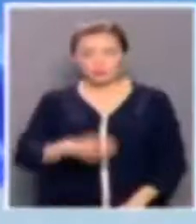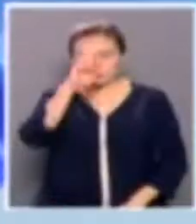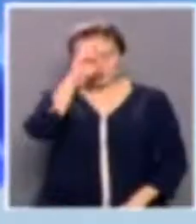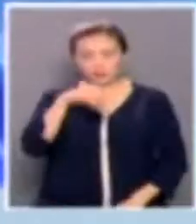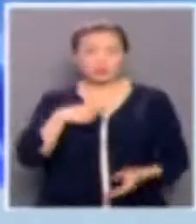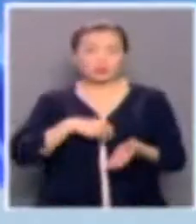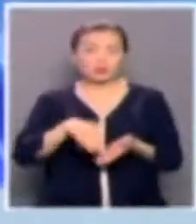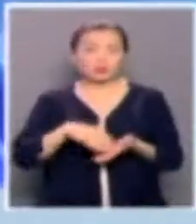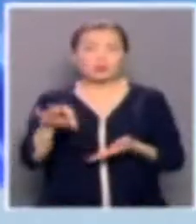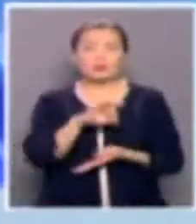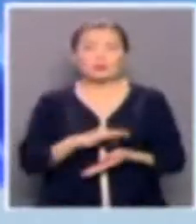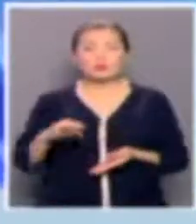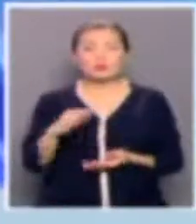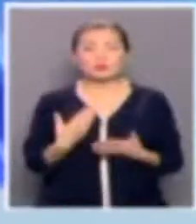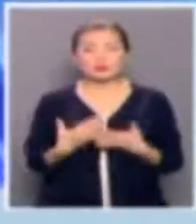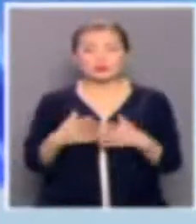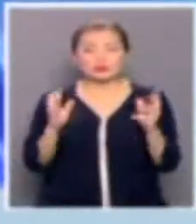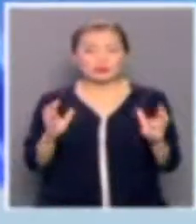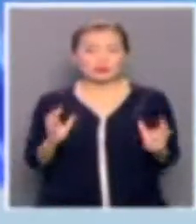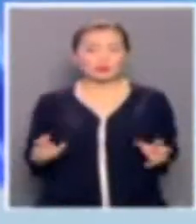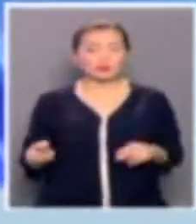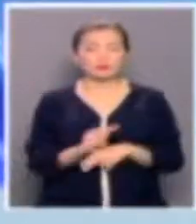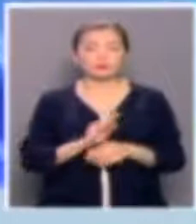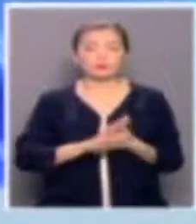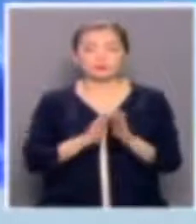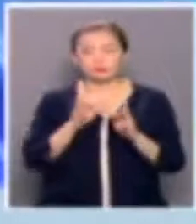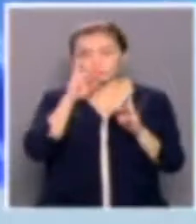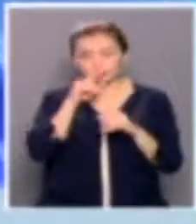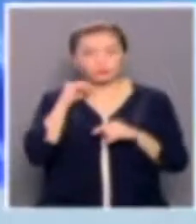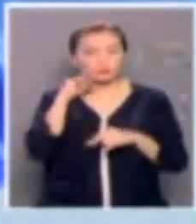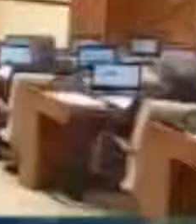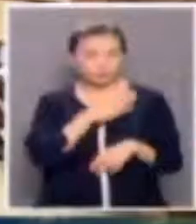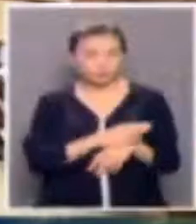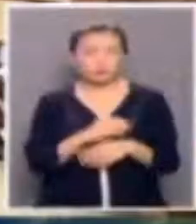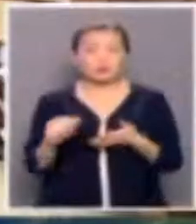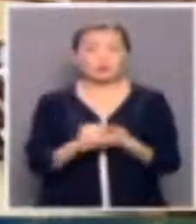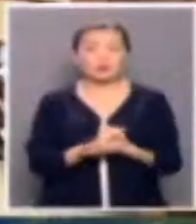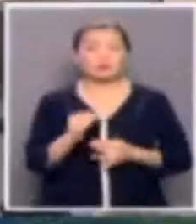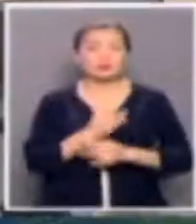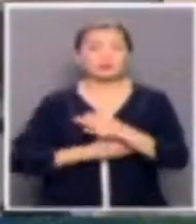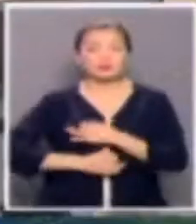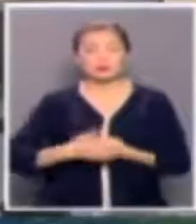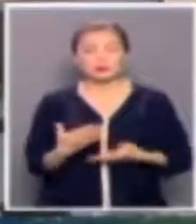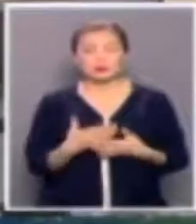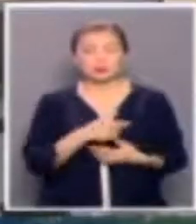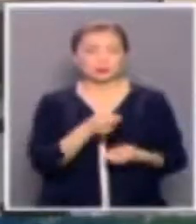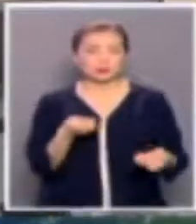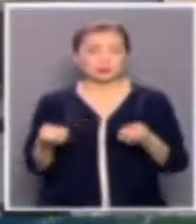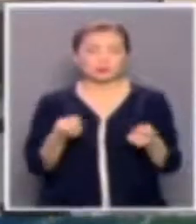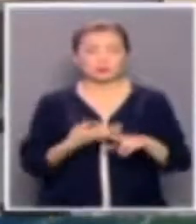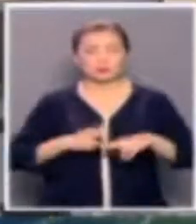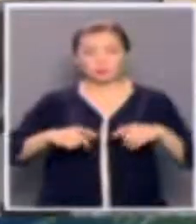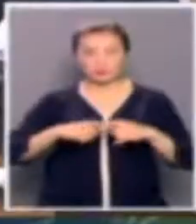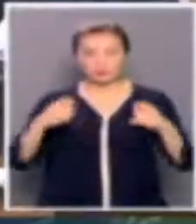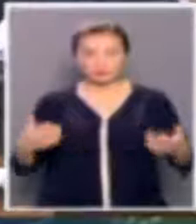Мемлекеттік сатып алу мәселелері бойынша заңнамаларда олқылықтар көп. Аталған құжатты талқылау барысында мәжіліс төрағасы осылай